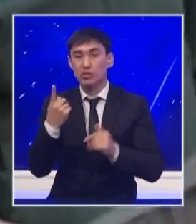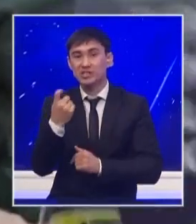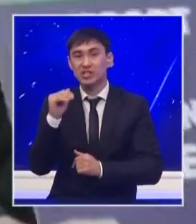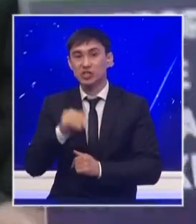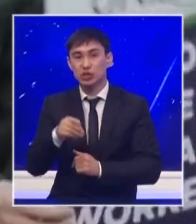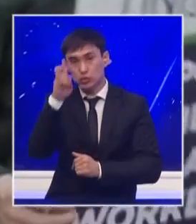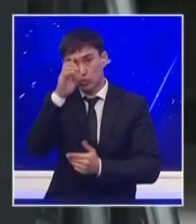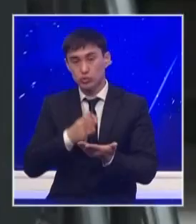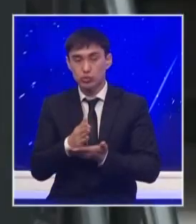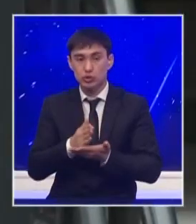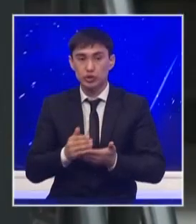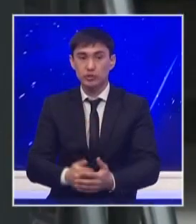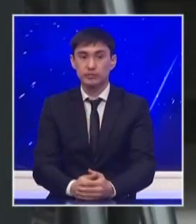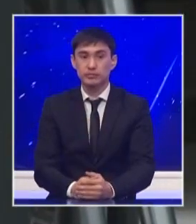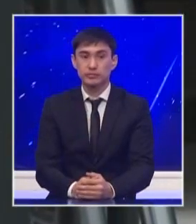тысяч госслужащих